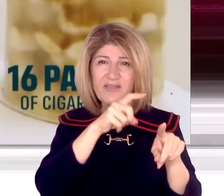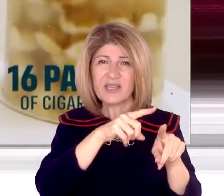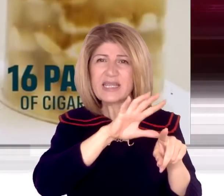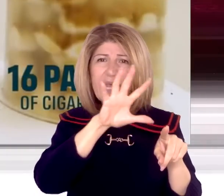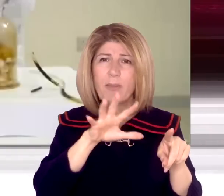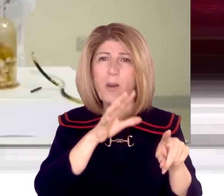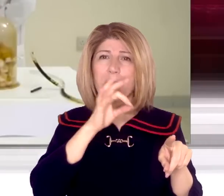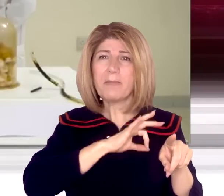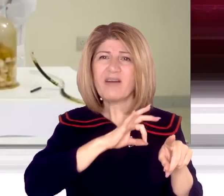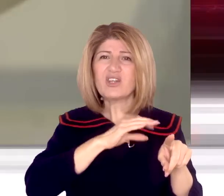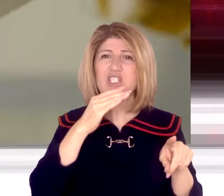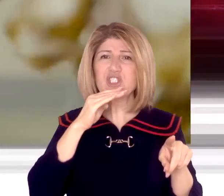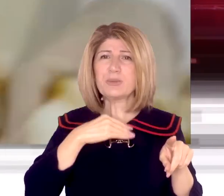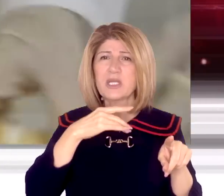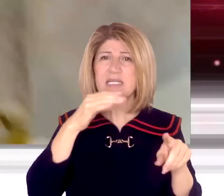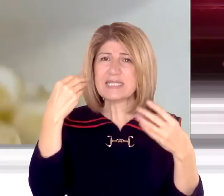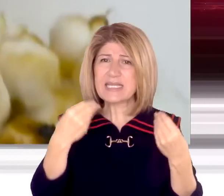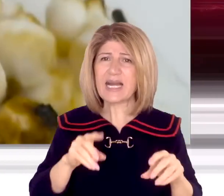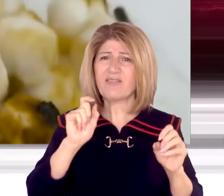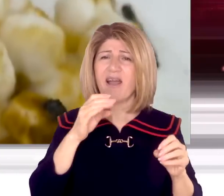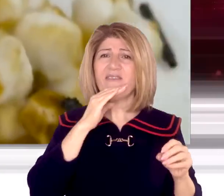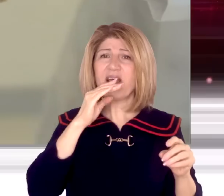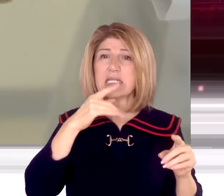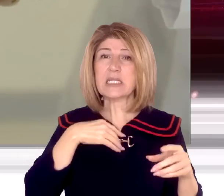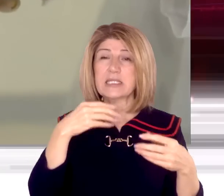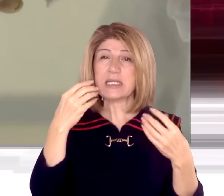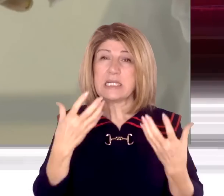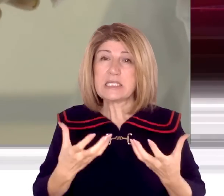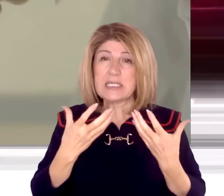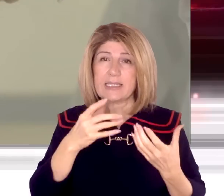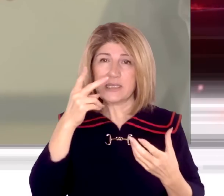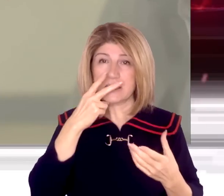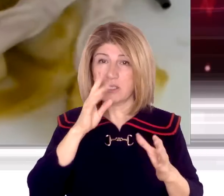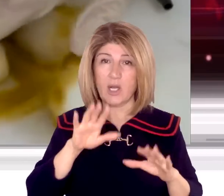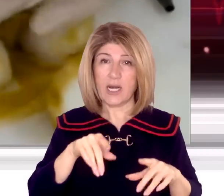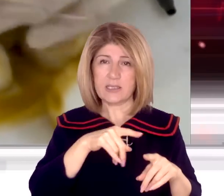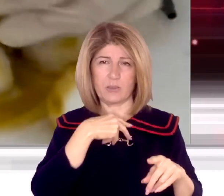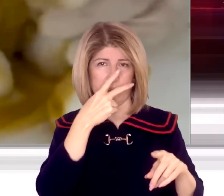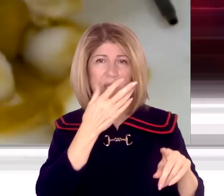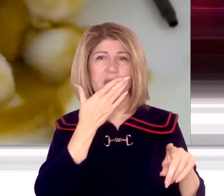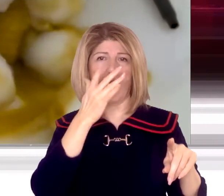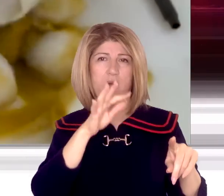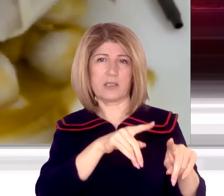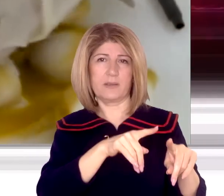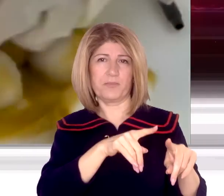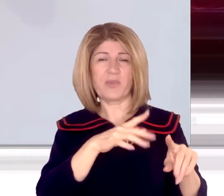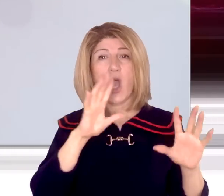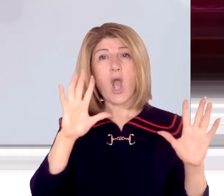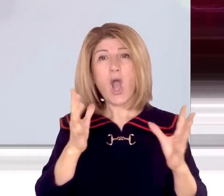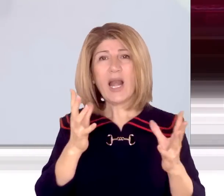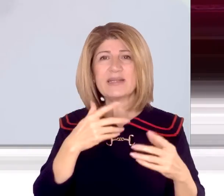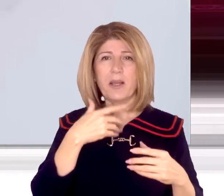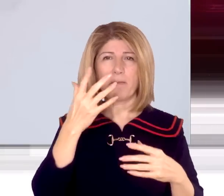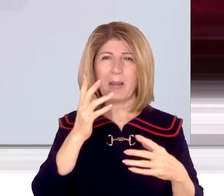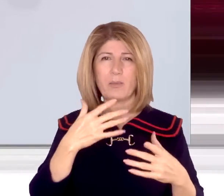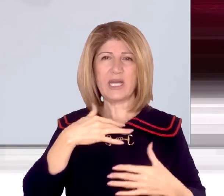این ماده سیاه و قهوه‌ای تمام مواد شیمیایی مضر و سرطانزا و فلزات سنگین موجود در سیگاره که ما